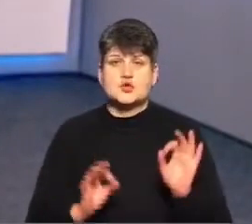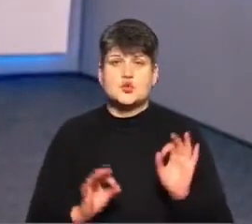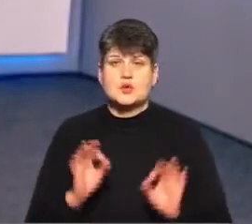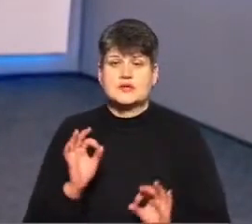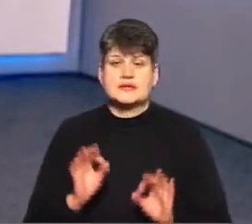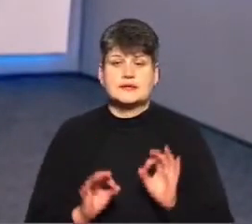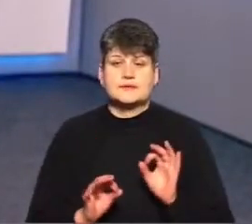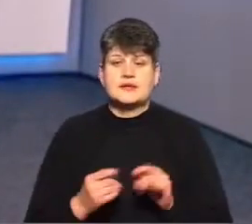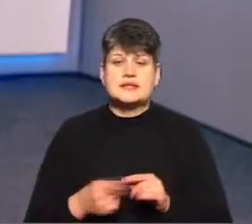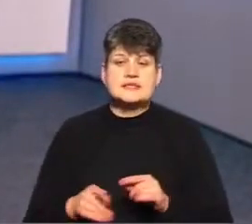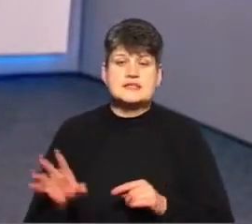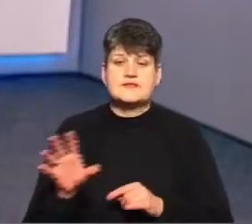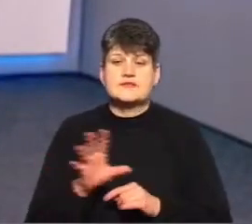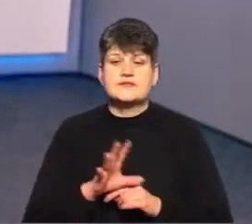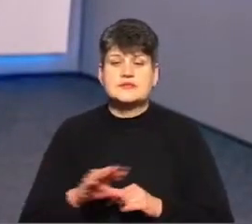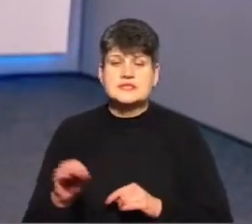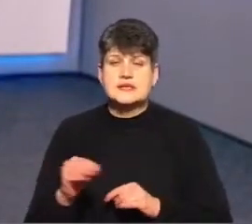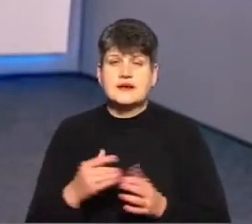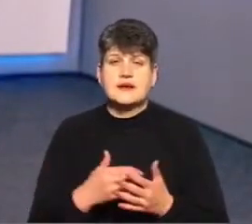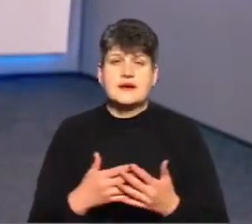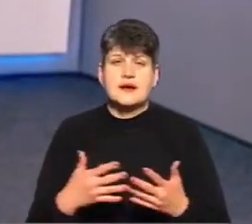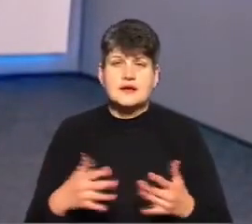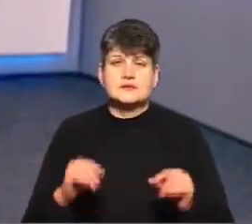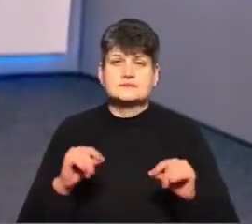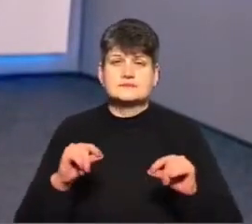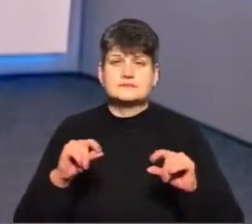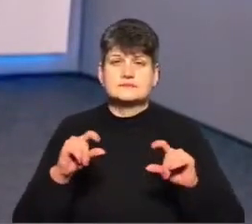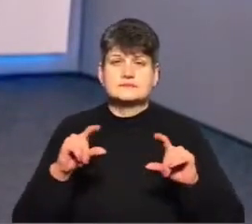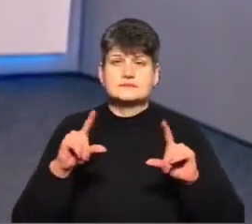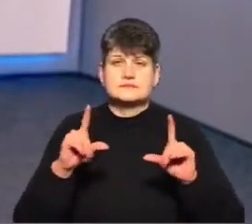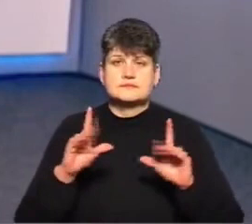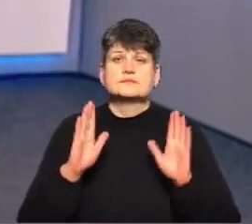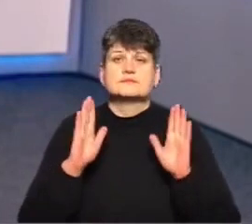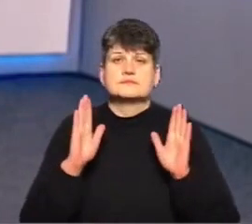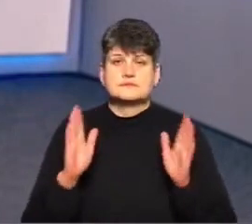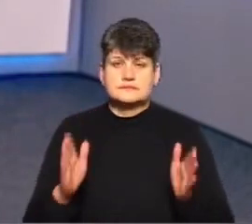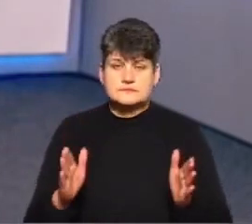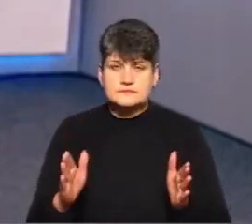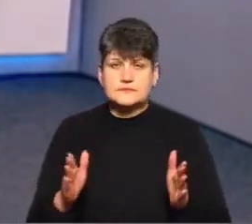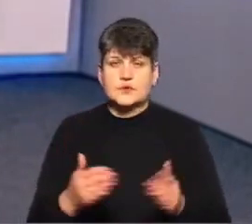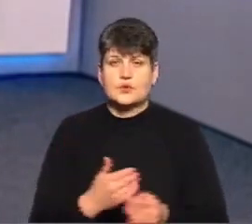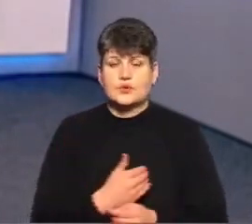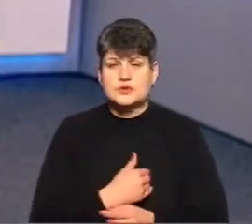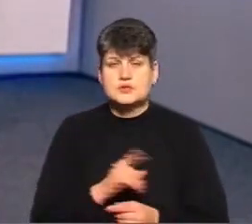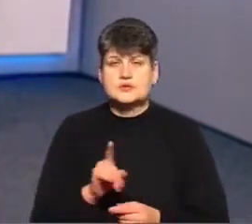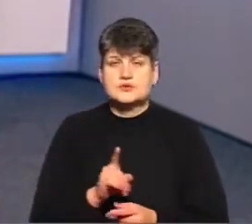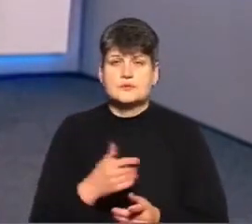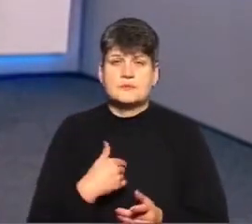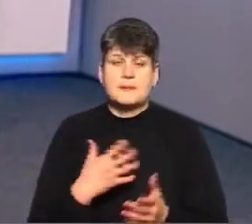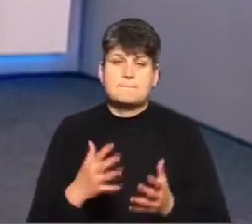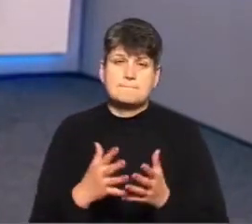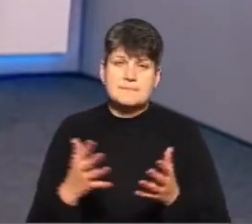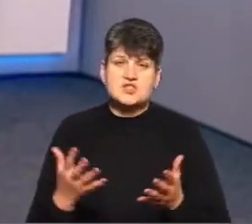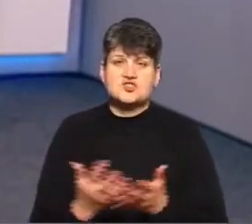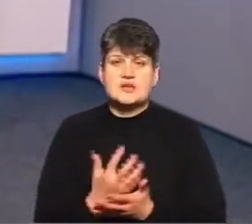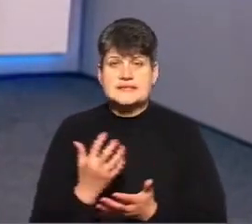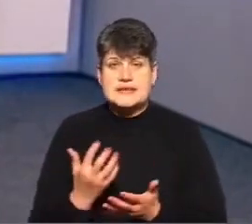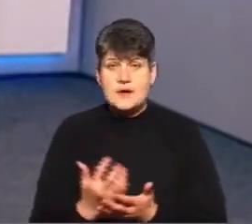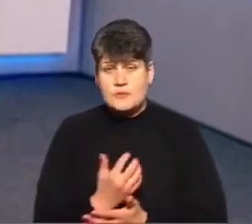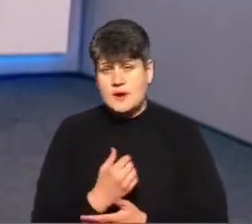речі, вони росли і будуть рости, однозначно. Хотілося б, щоб ми більше з вами заробляли, і тоді б у нас не